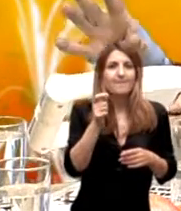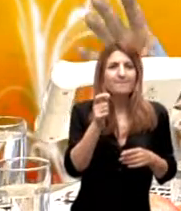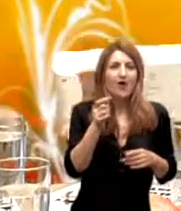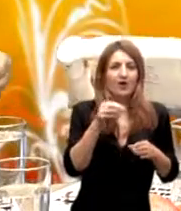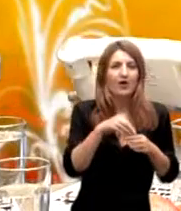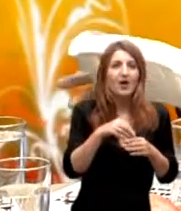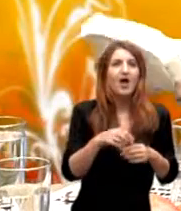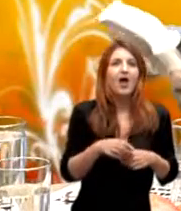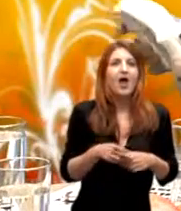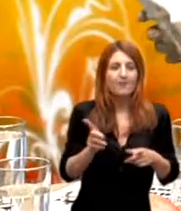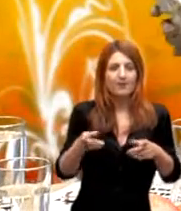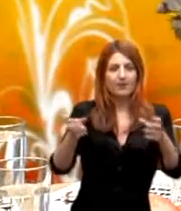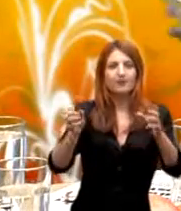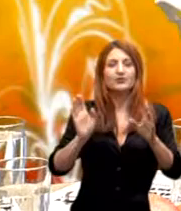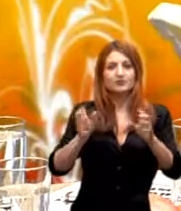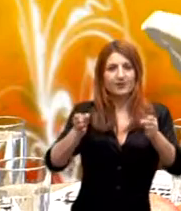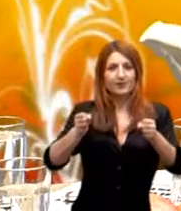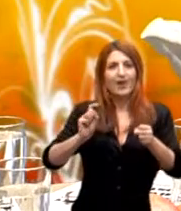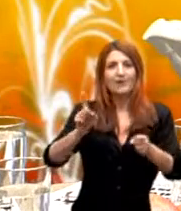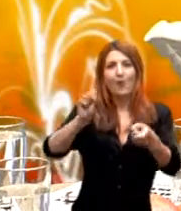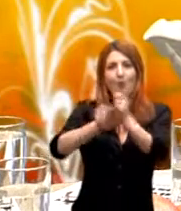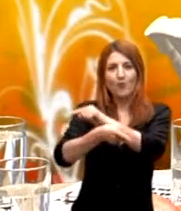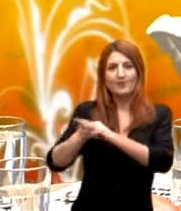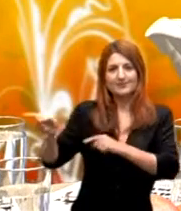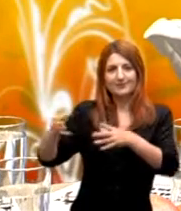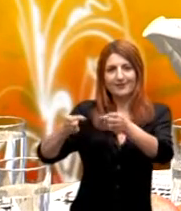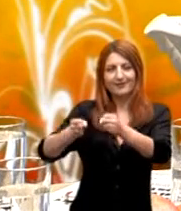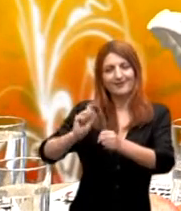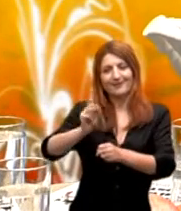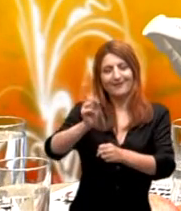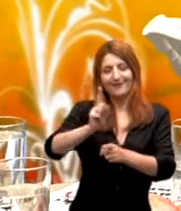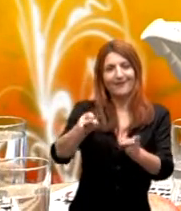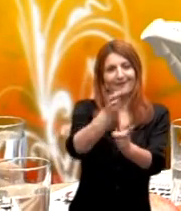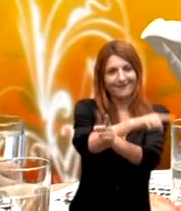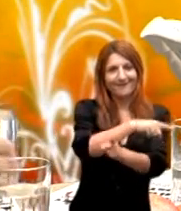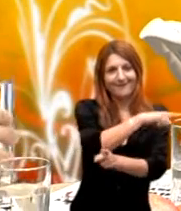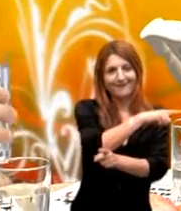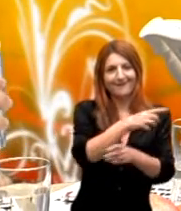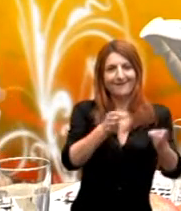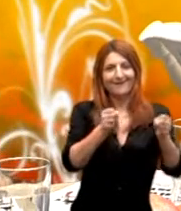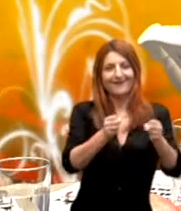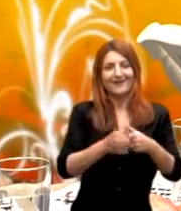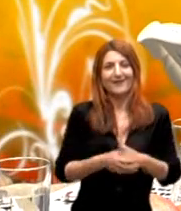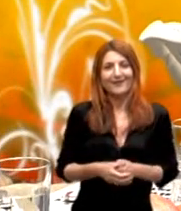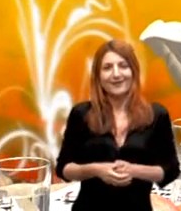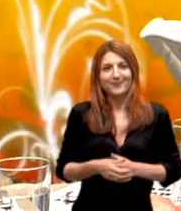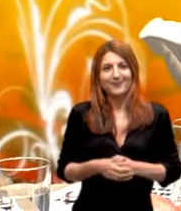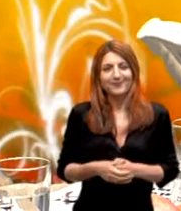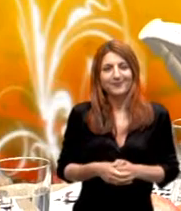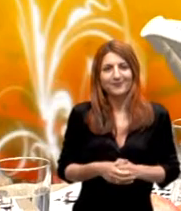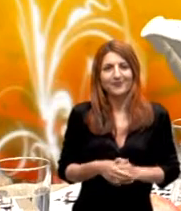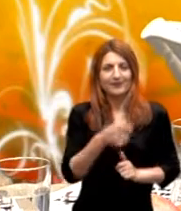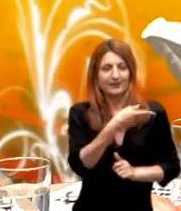sam udala. Dobro, ali sad mora primiti on. Čekaj. Ne mrete vi za njega primiti. Ne. To je bilo dobro. Gle, ti